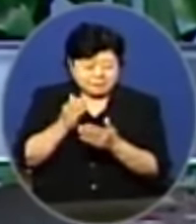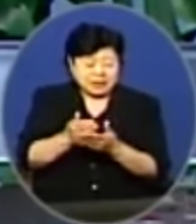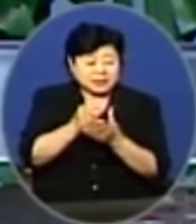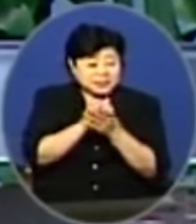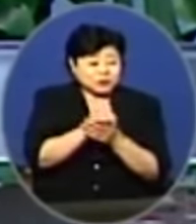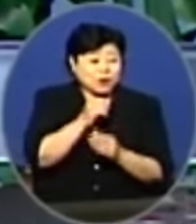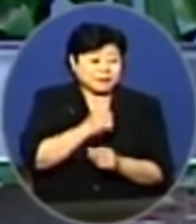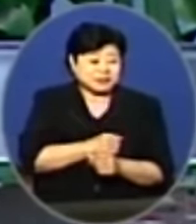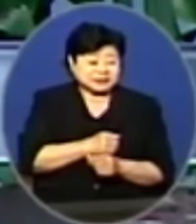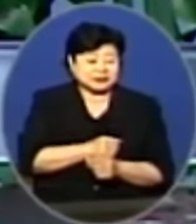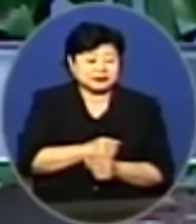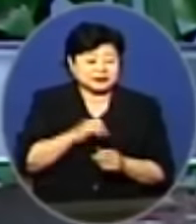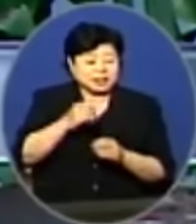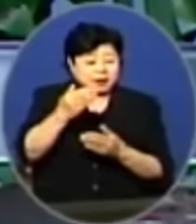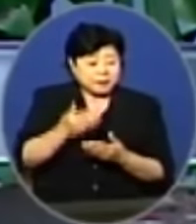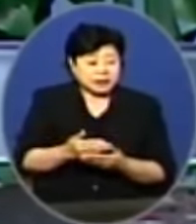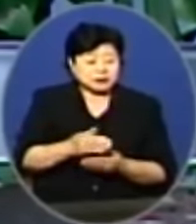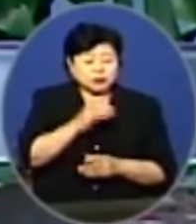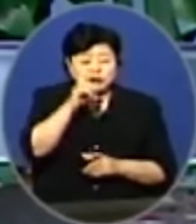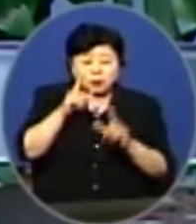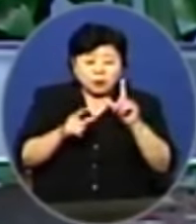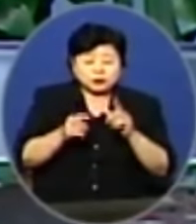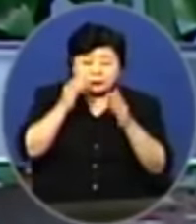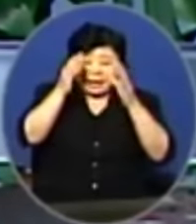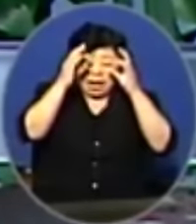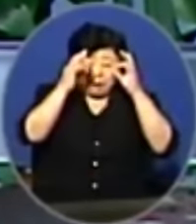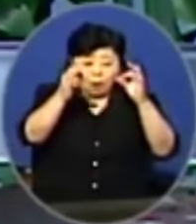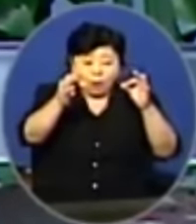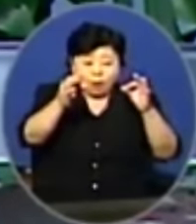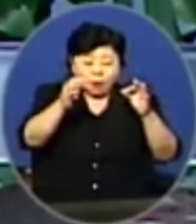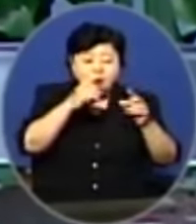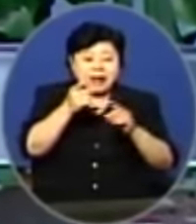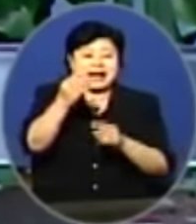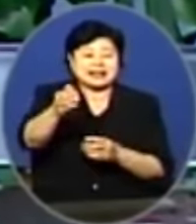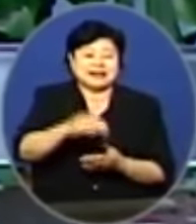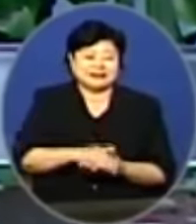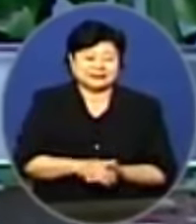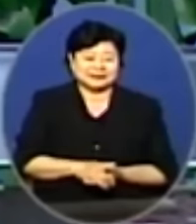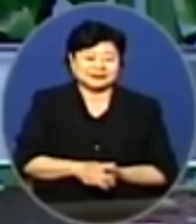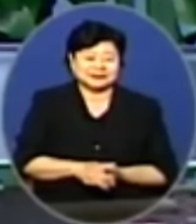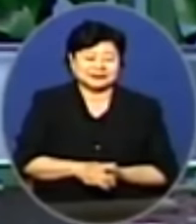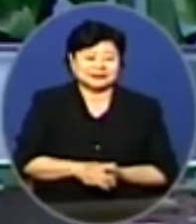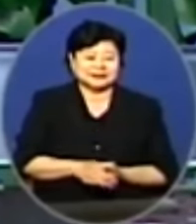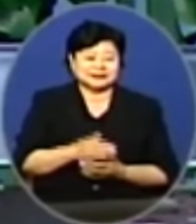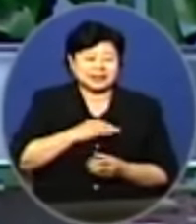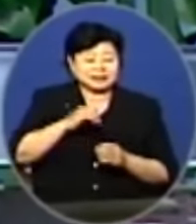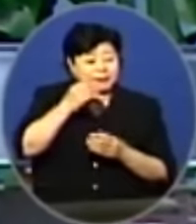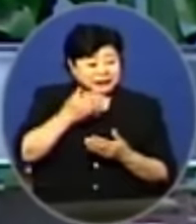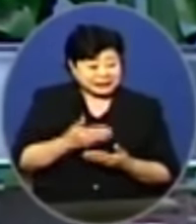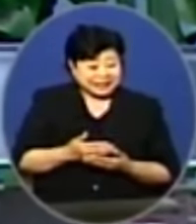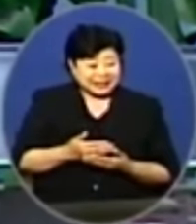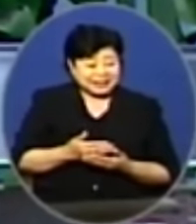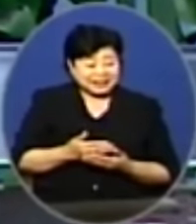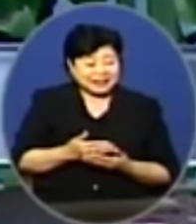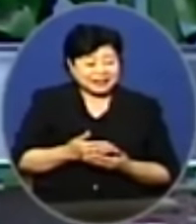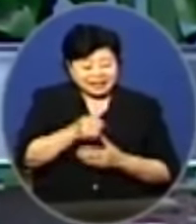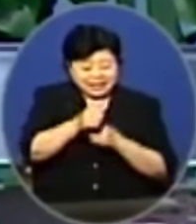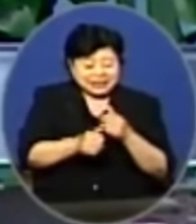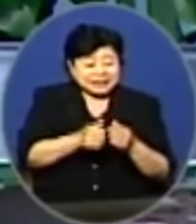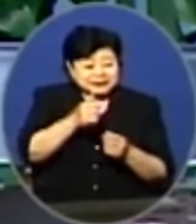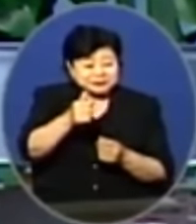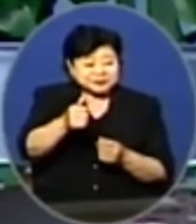기도를 하면서 응답받은 모습을 늘 바라보고 그 다음 말을 해야 돼요. 나는 응답받았다.